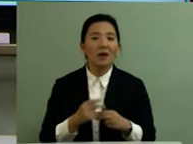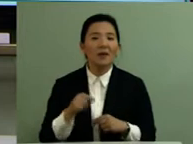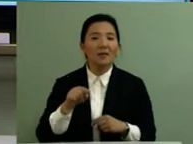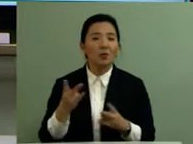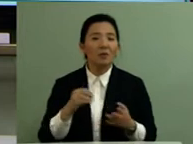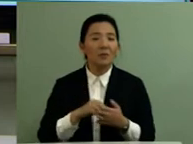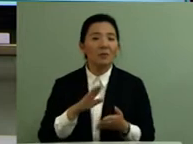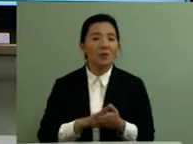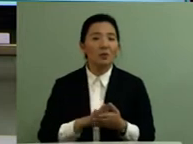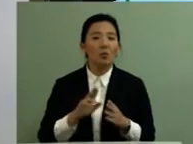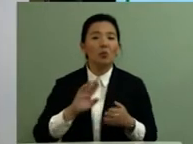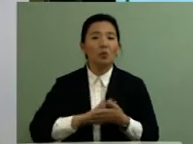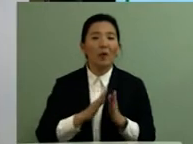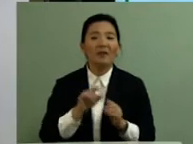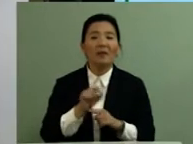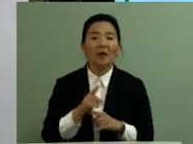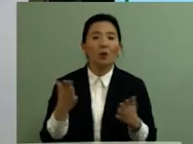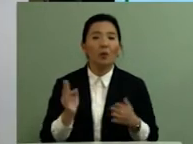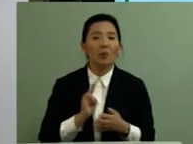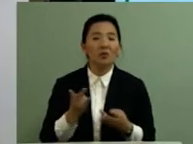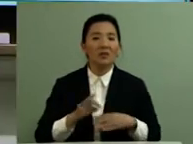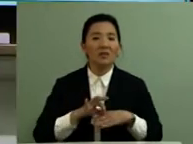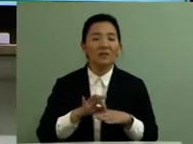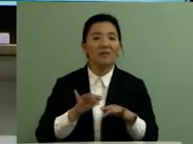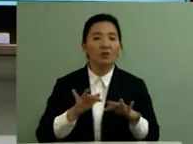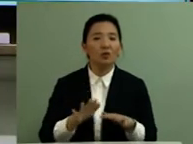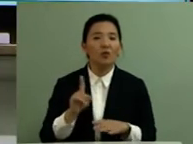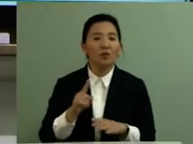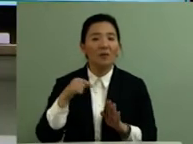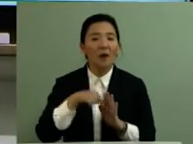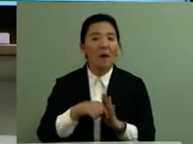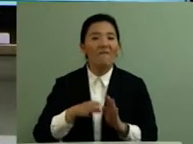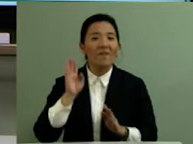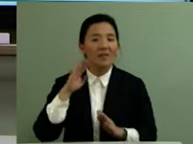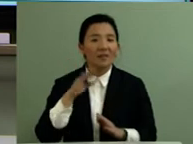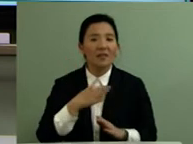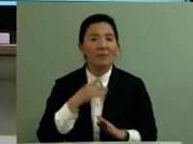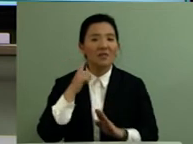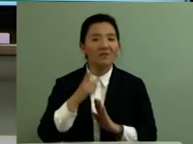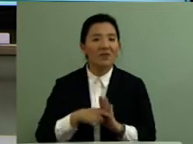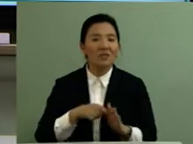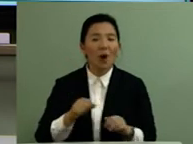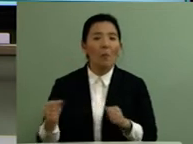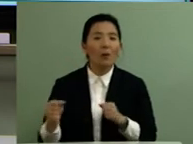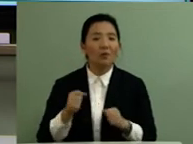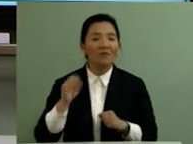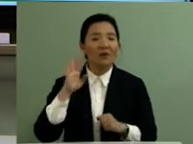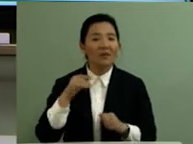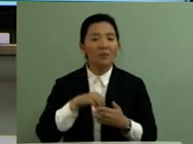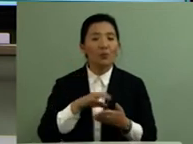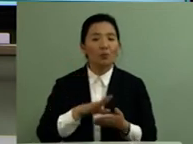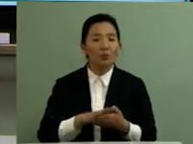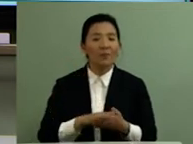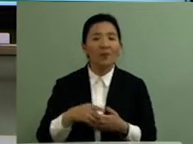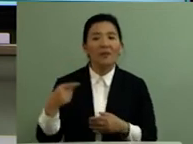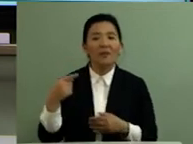запишем условия задачи. Какую работу надо совершить, чтобы поднять в воде, значит, нам известна плотность воды, я ее запишу,